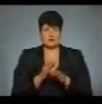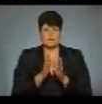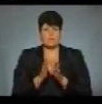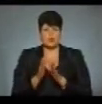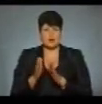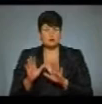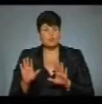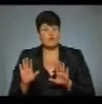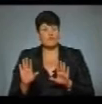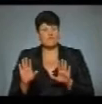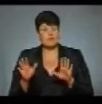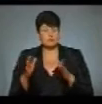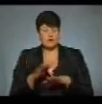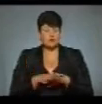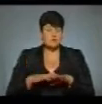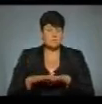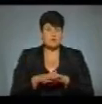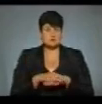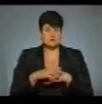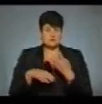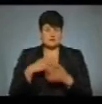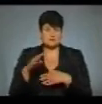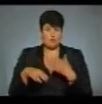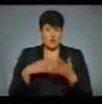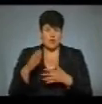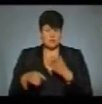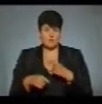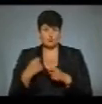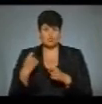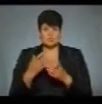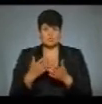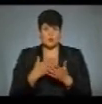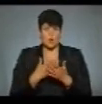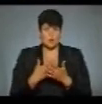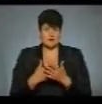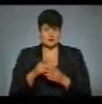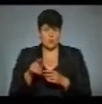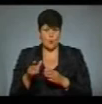випадку якихось масових безпорядків або порушень громадського порядку.